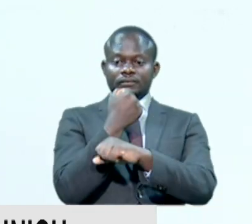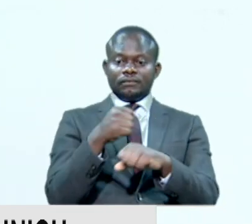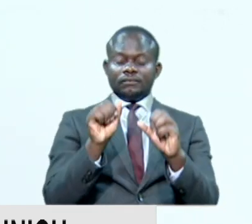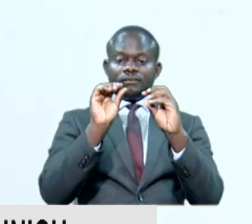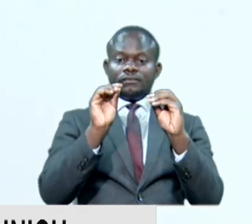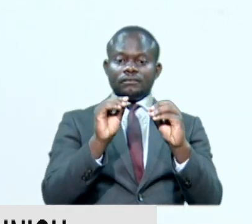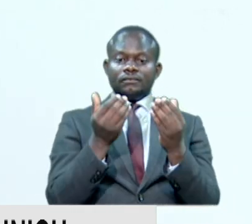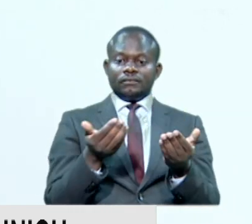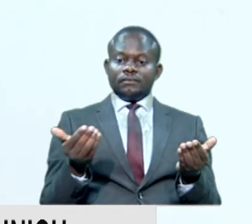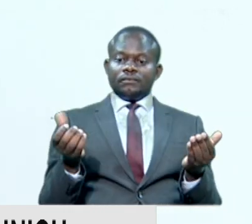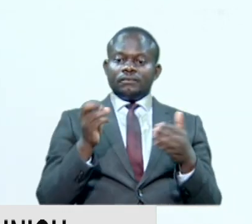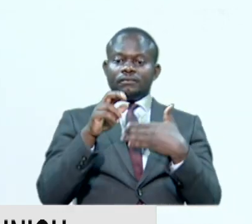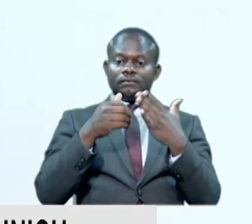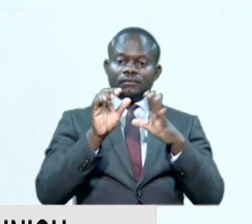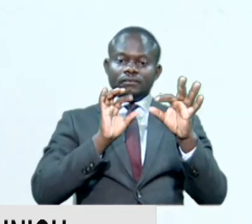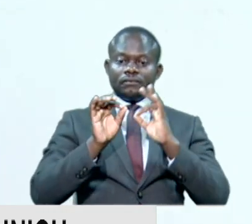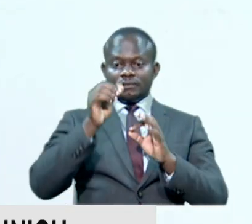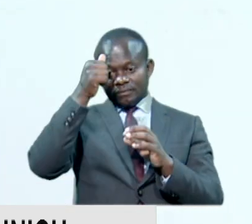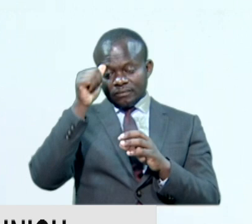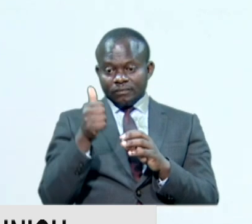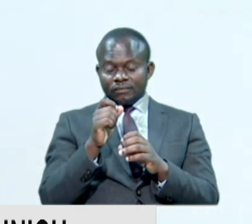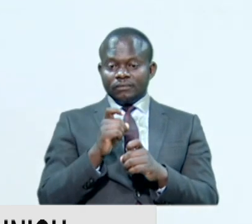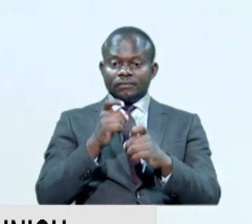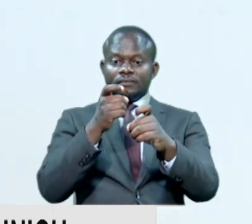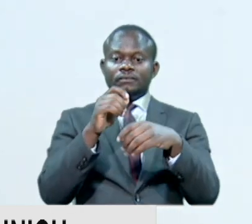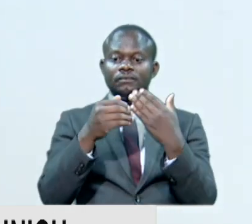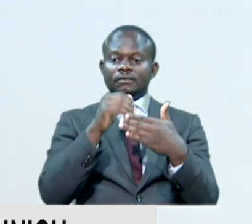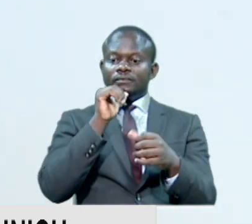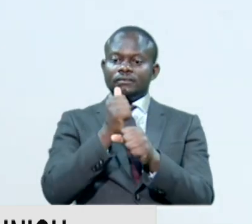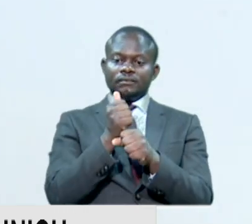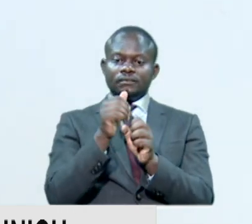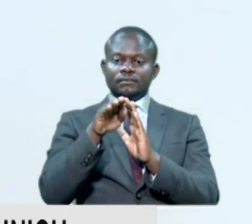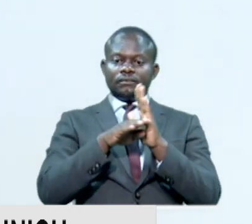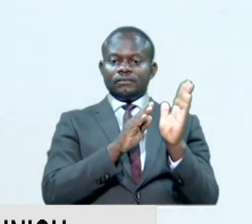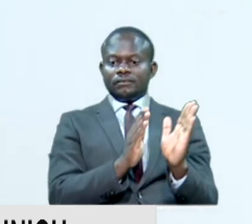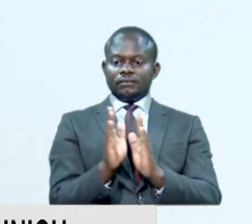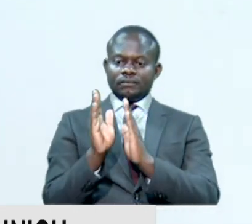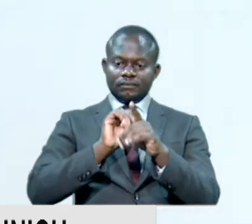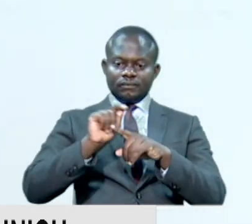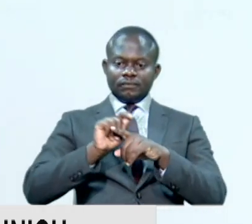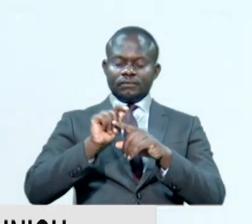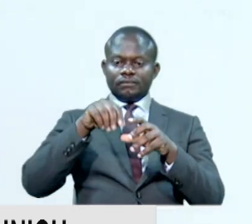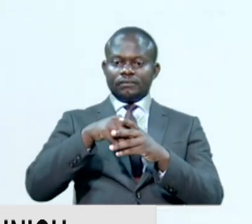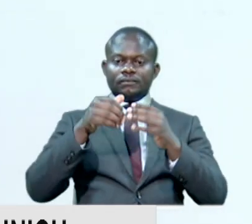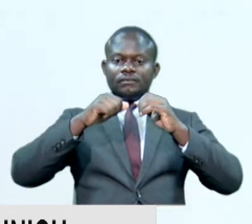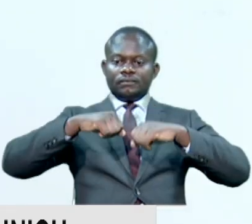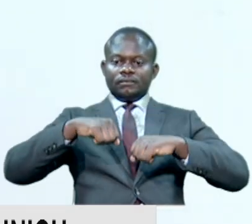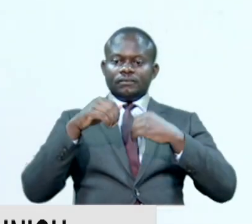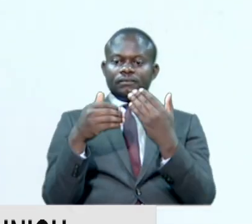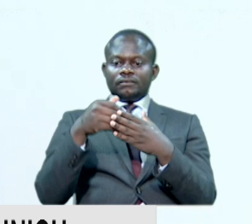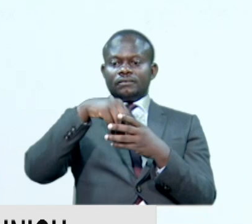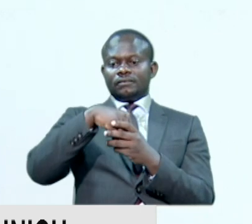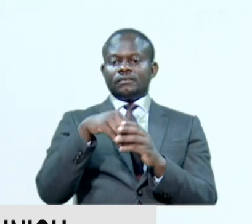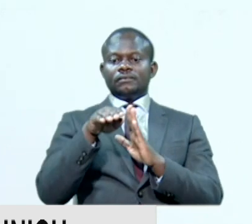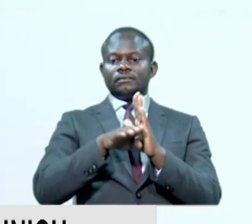abana cyangwa se ugahitamo impano ariko noneho tutakoze gahunda yo gutegura abatoza muri aya masezerano harimo